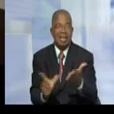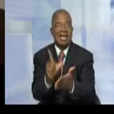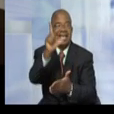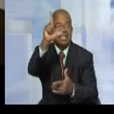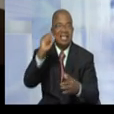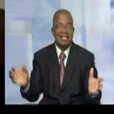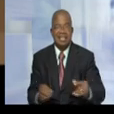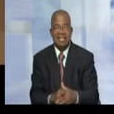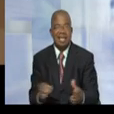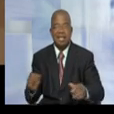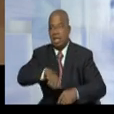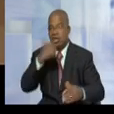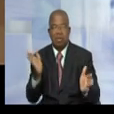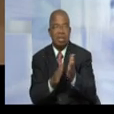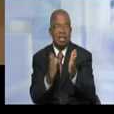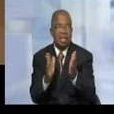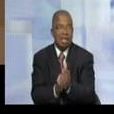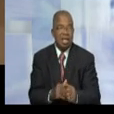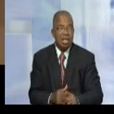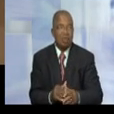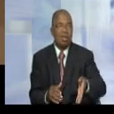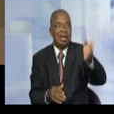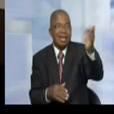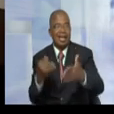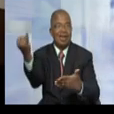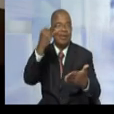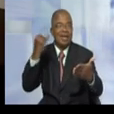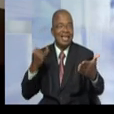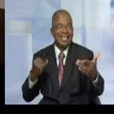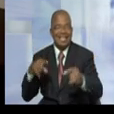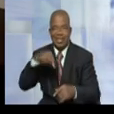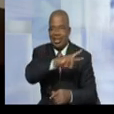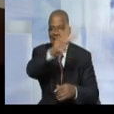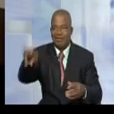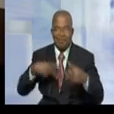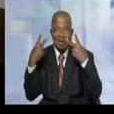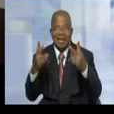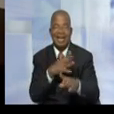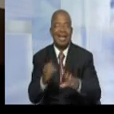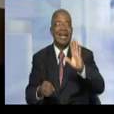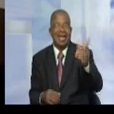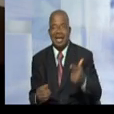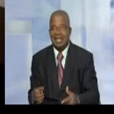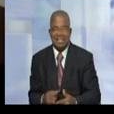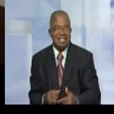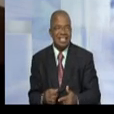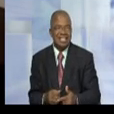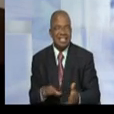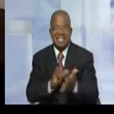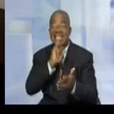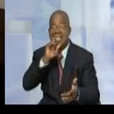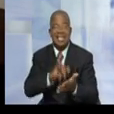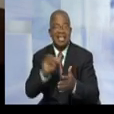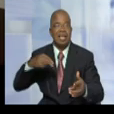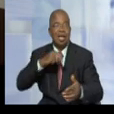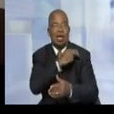intéressés par les hôtels. Les Londoniens qui sont arrivés, quand ils ont vu le fleuve, ils ont tout de